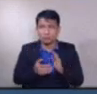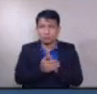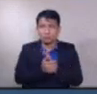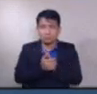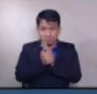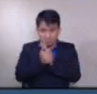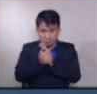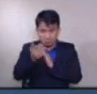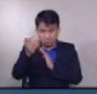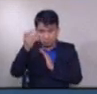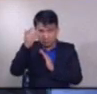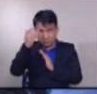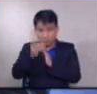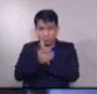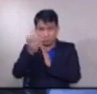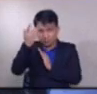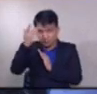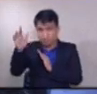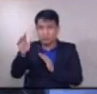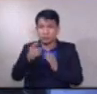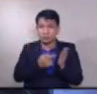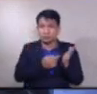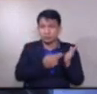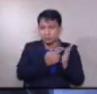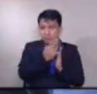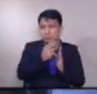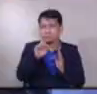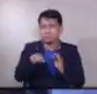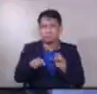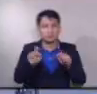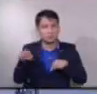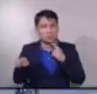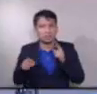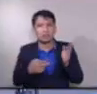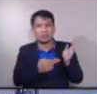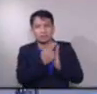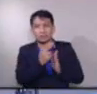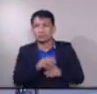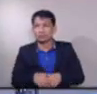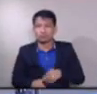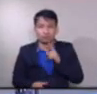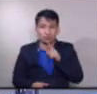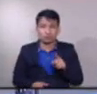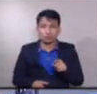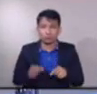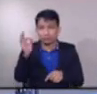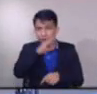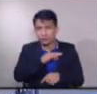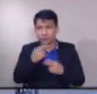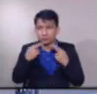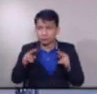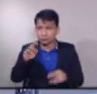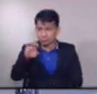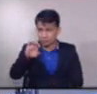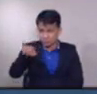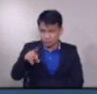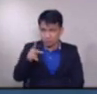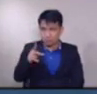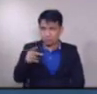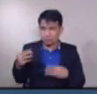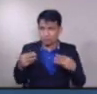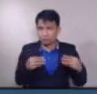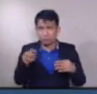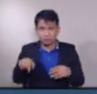o matapat? Matapat po. Totoo o fake news? May EJK sa War